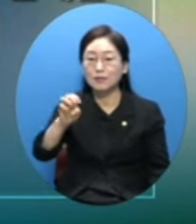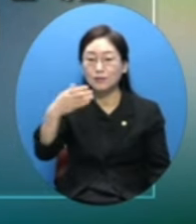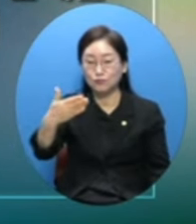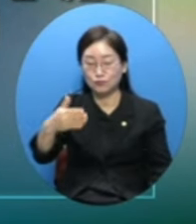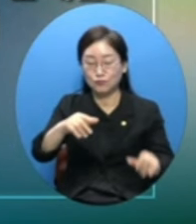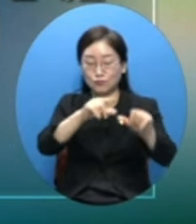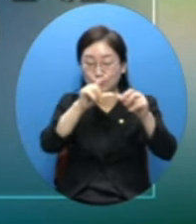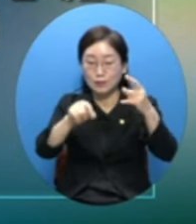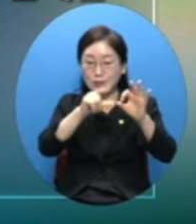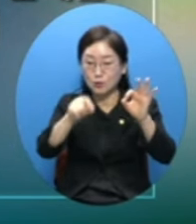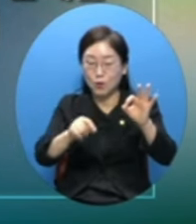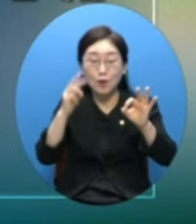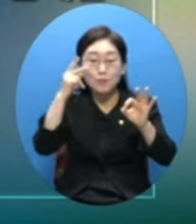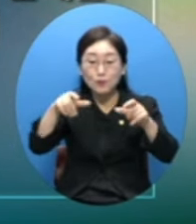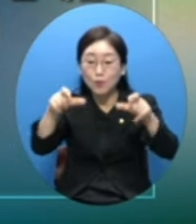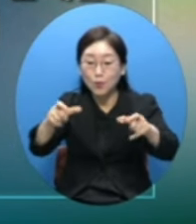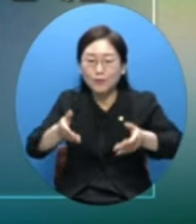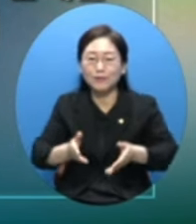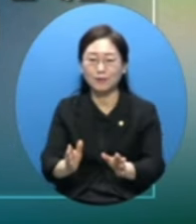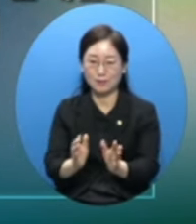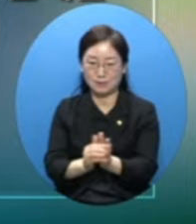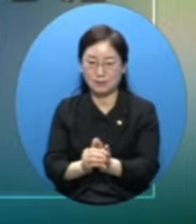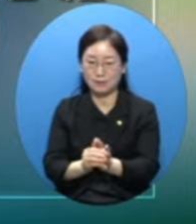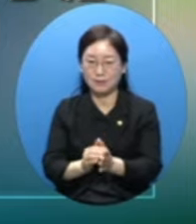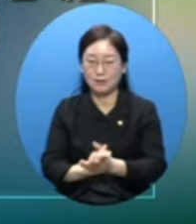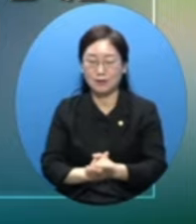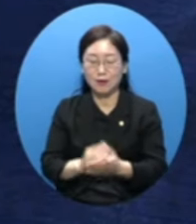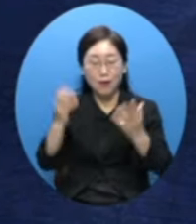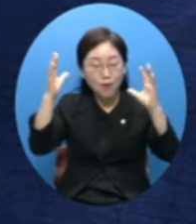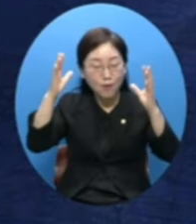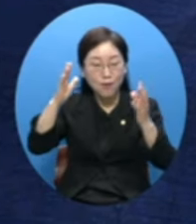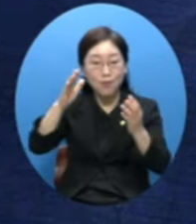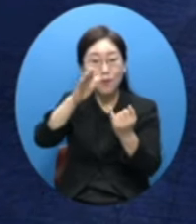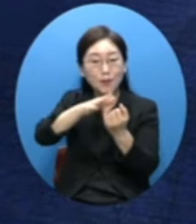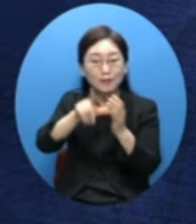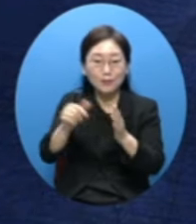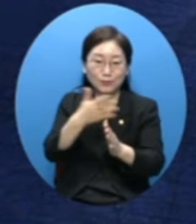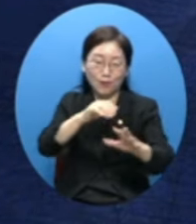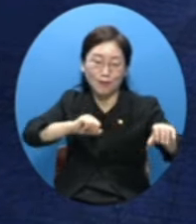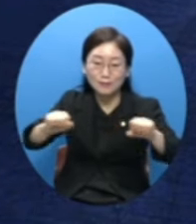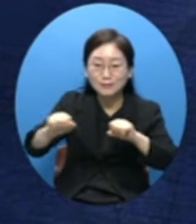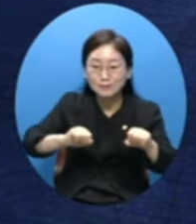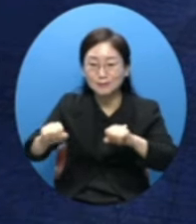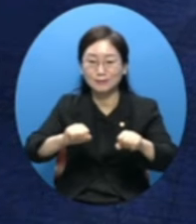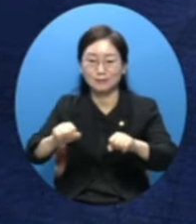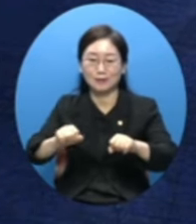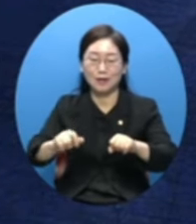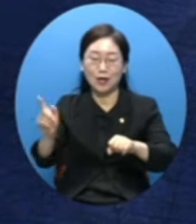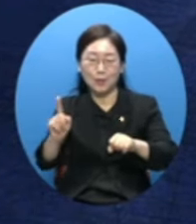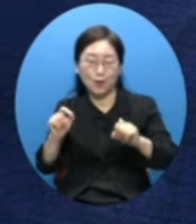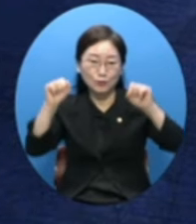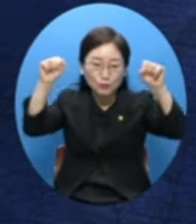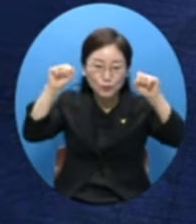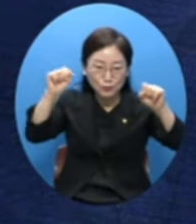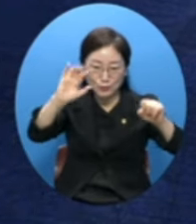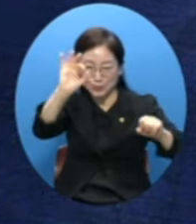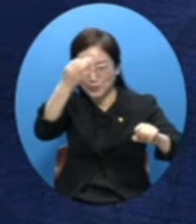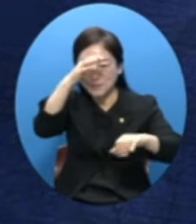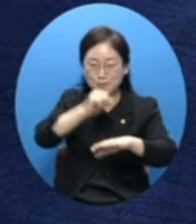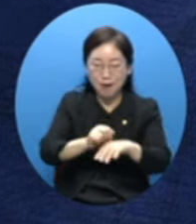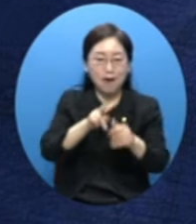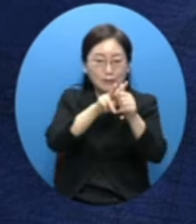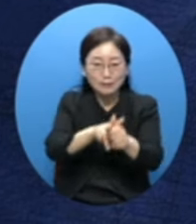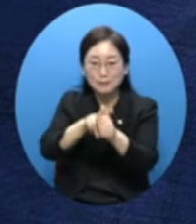달에 미국 랜 볼티 모주에서 태어납니다 어릴 때부터 활달하고 모든 스포츠 만능입니다 뭐